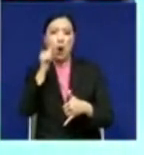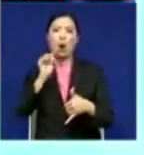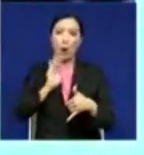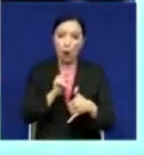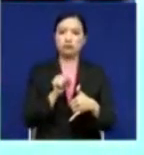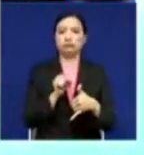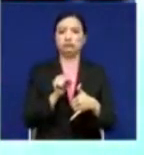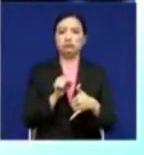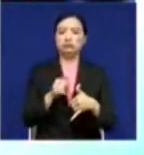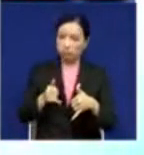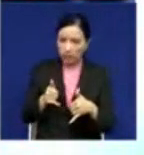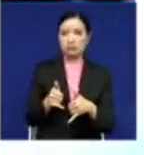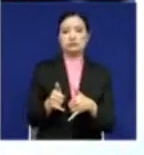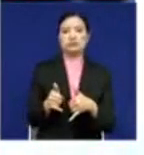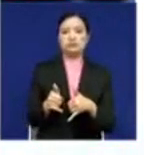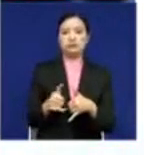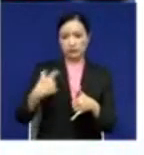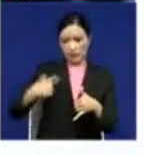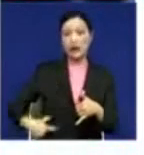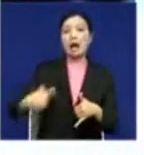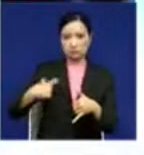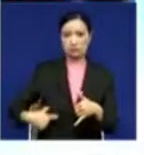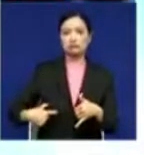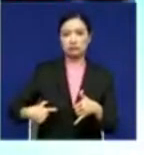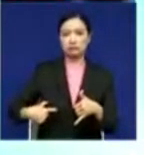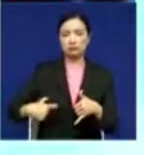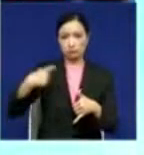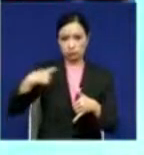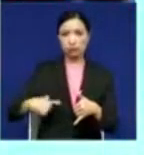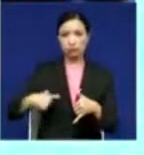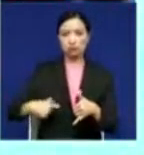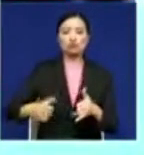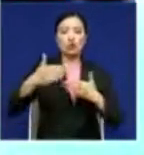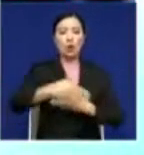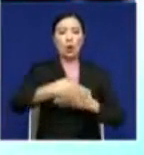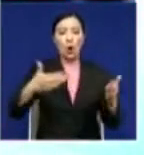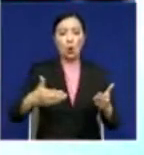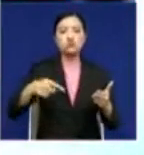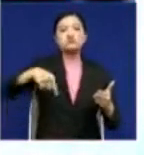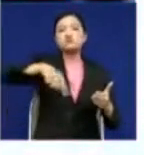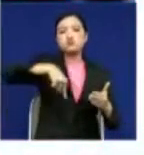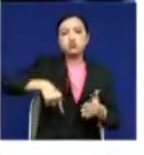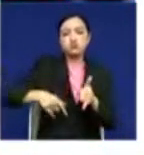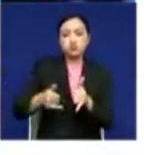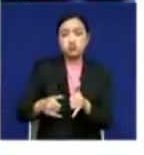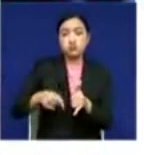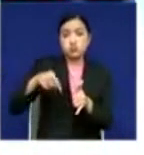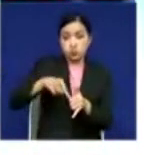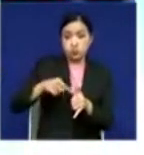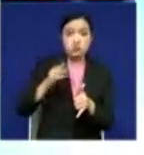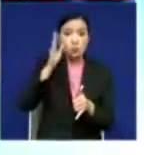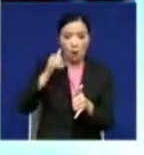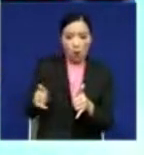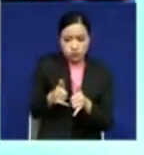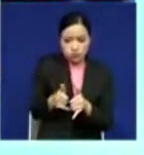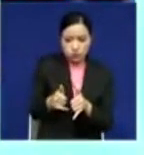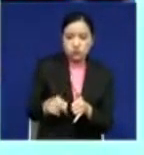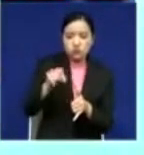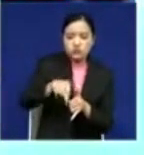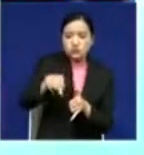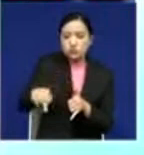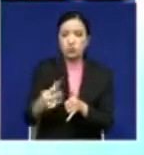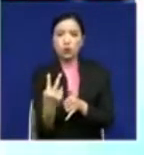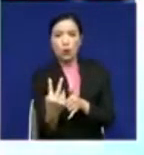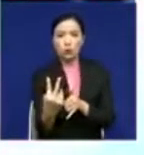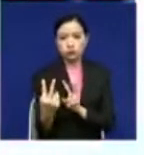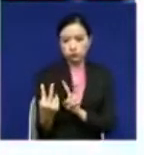ผู้ติดเชื้อนะครับซึ่งเป็นทนายนะครับอยู่ในห้องเดียวกันร่วมกับผู้ต้องขังอีก2คนนะครับซึ่งเราทราบว่